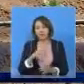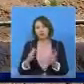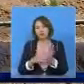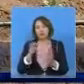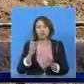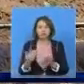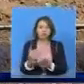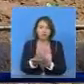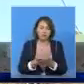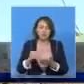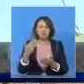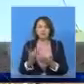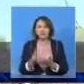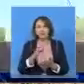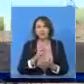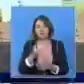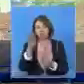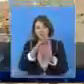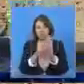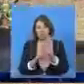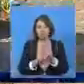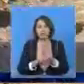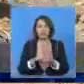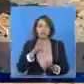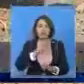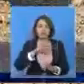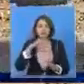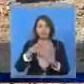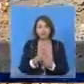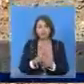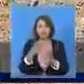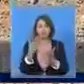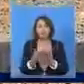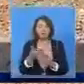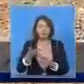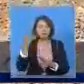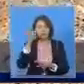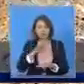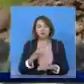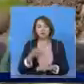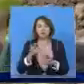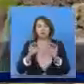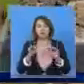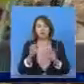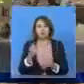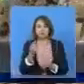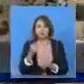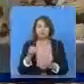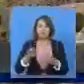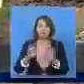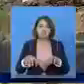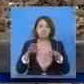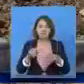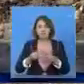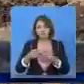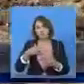жеміс жинап алған. Ол бұл істе мемлекеттік бағдарламаларды тиімді пайдаланды. Өткен жылы қаржы институт арқылы шағын трактор мен арнайы